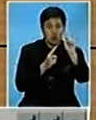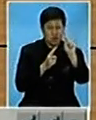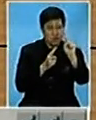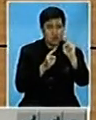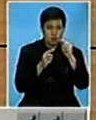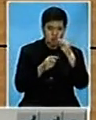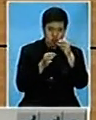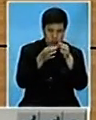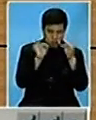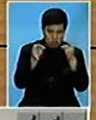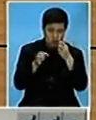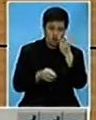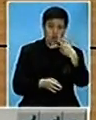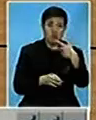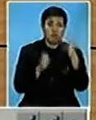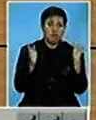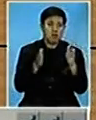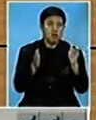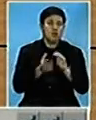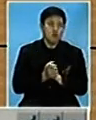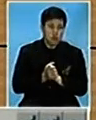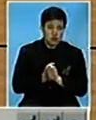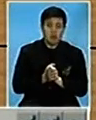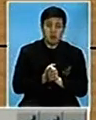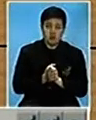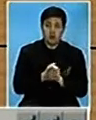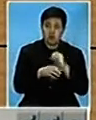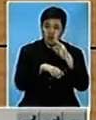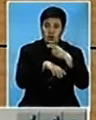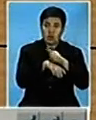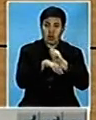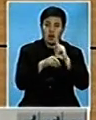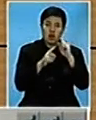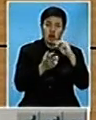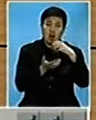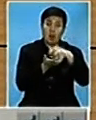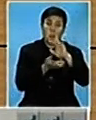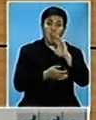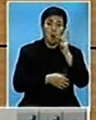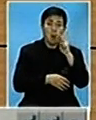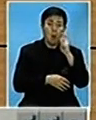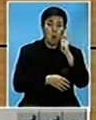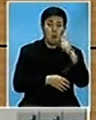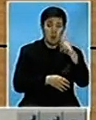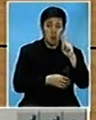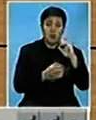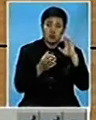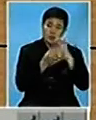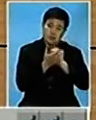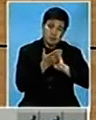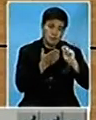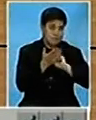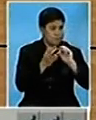สั้นๆท่านประธานครับในรายงานของคอปอได้เขียนไว้อย่างชัดเจน